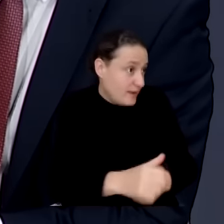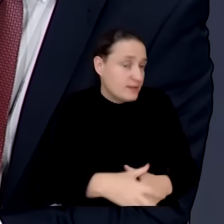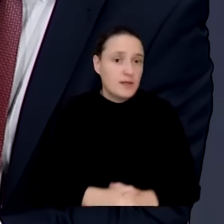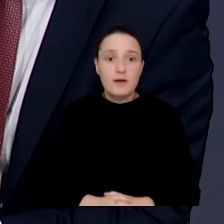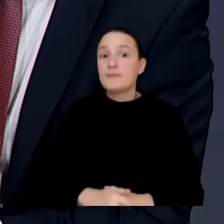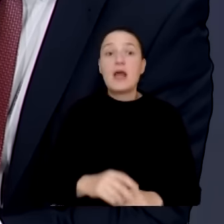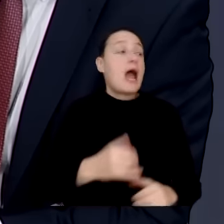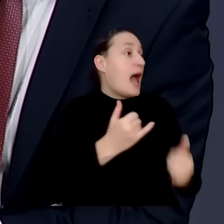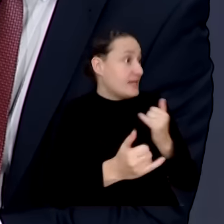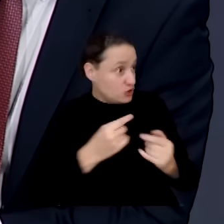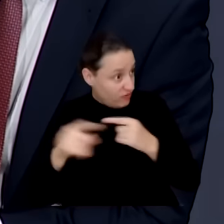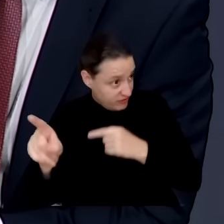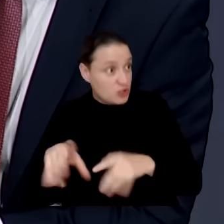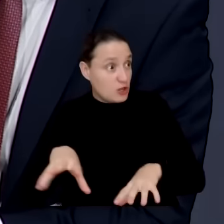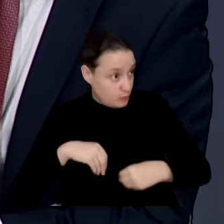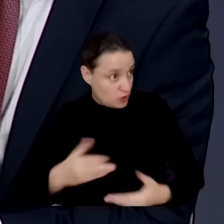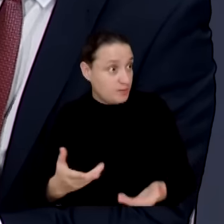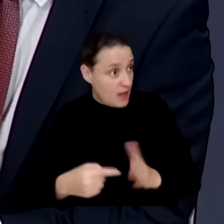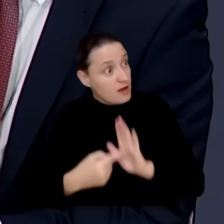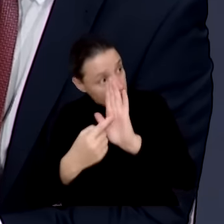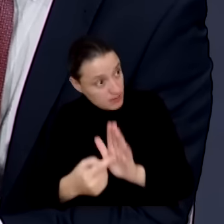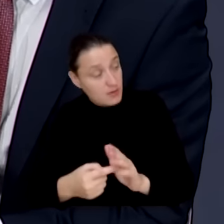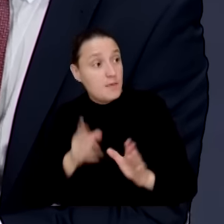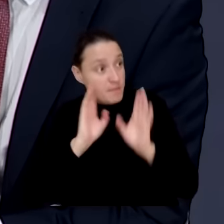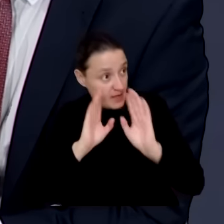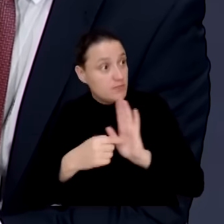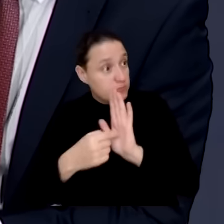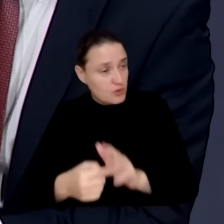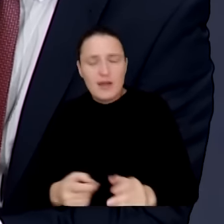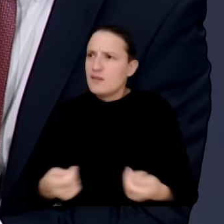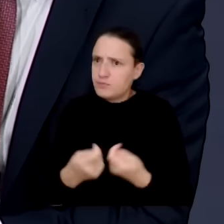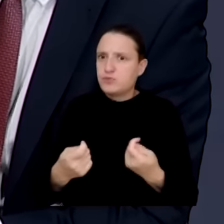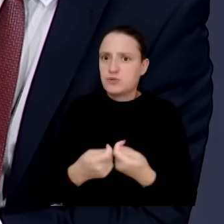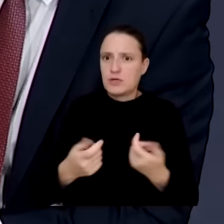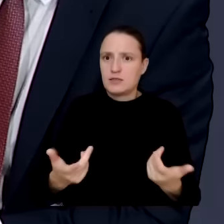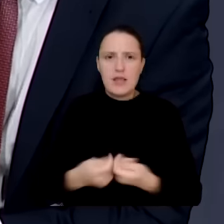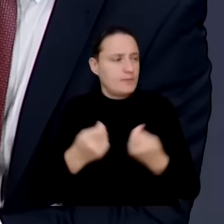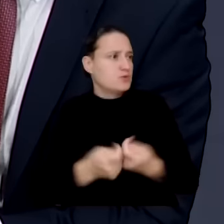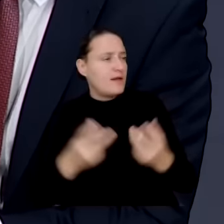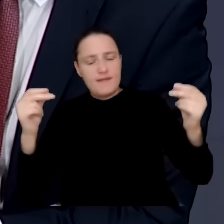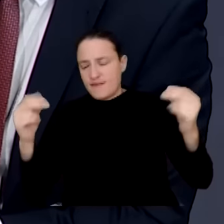jeśli pan wyś toan Med chcia żeby pan przed wszystkim przedstawił ten